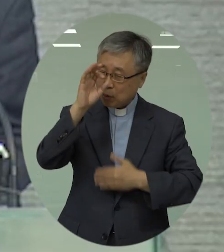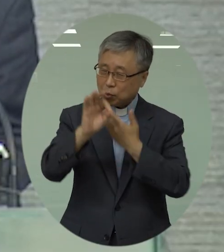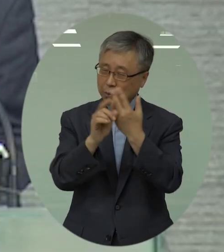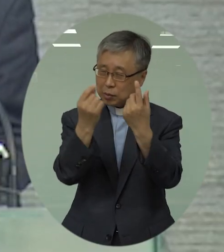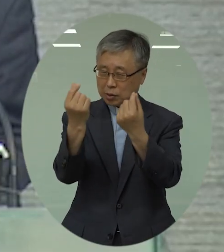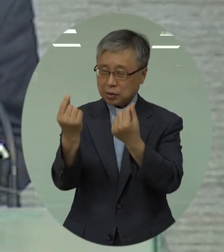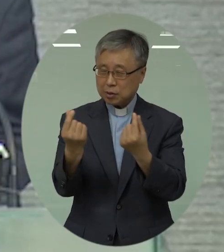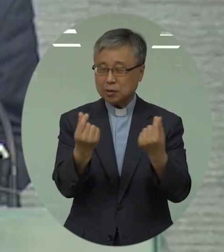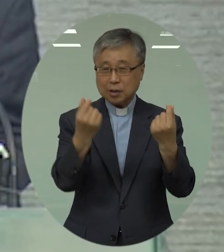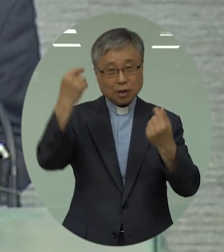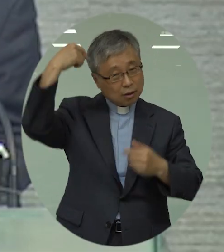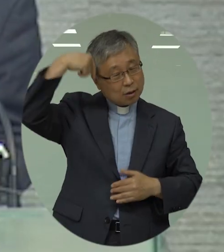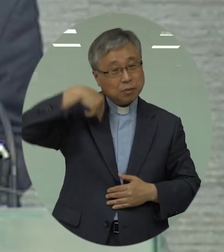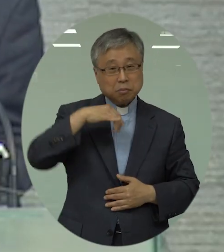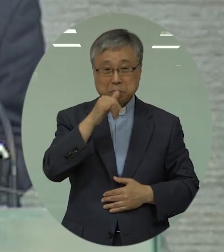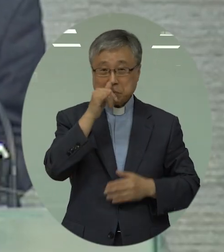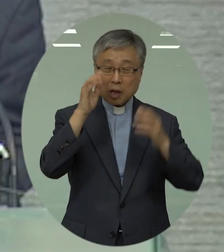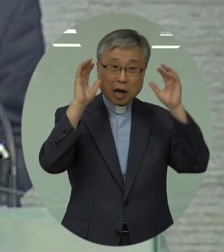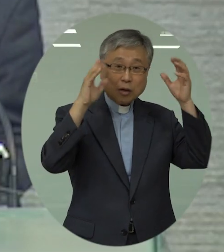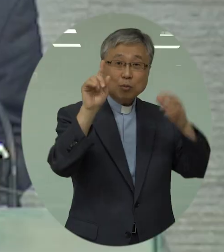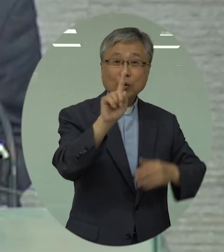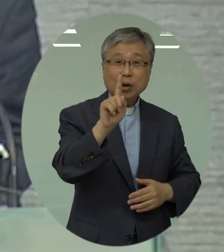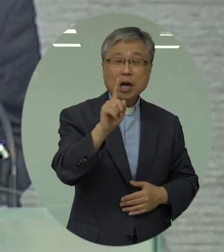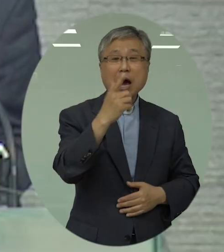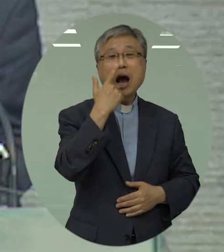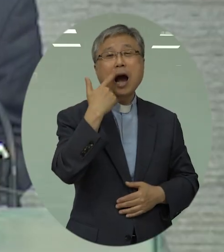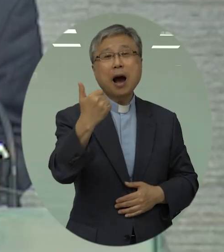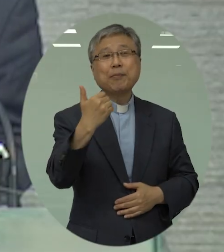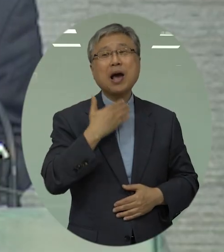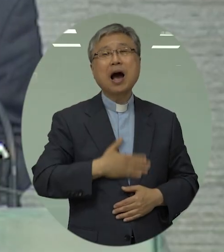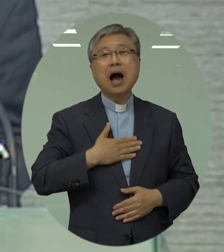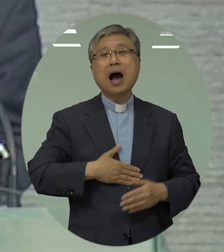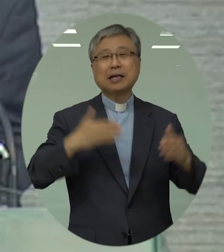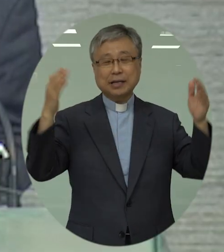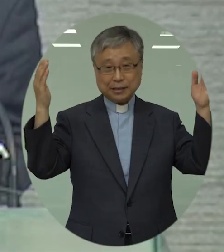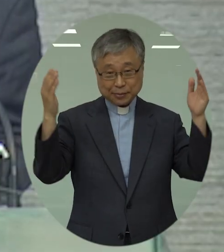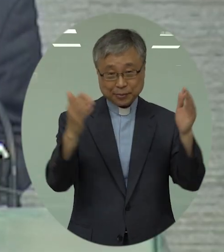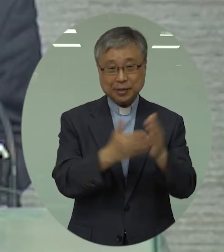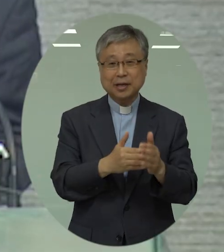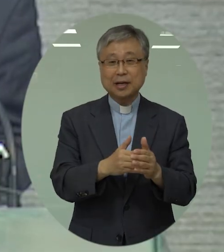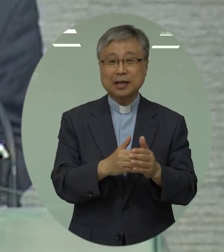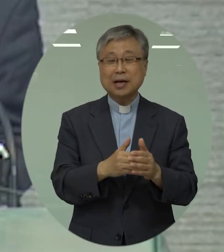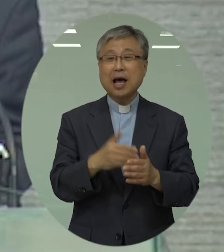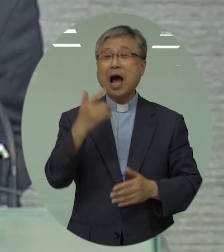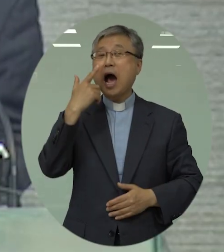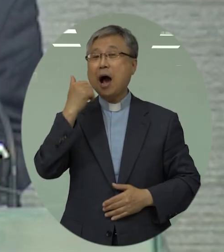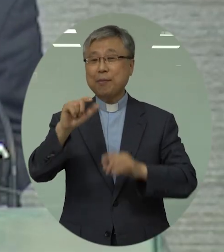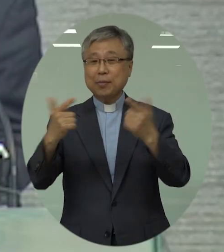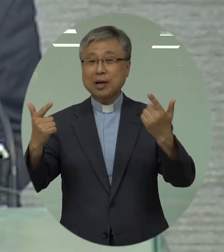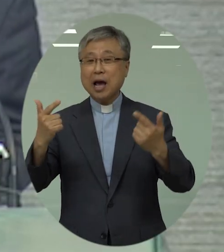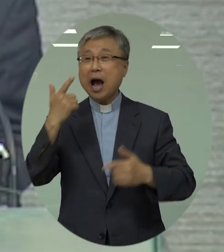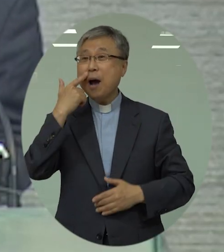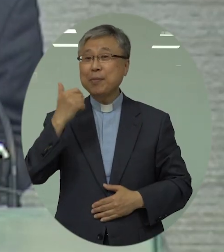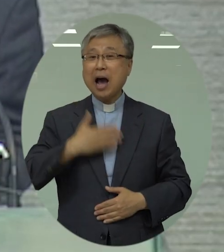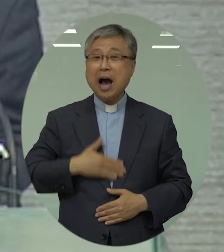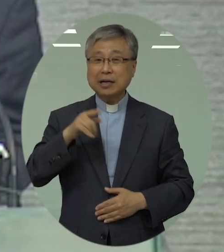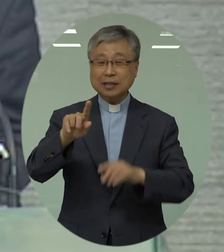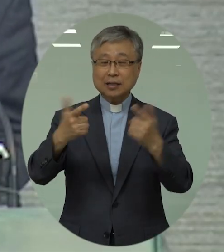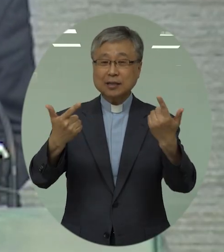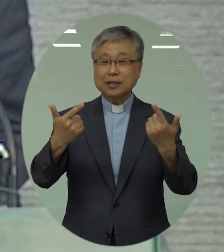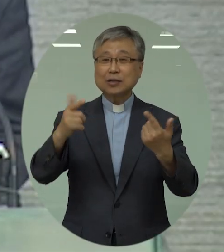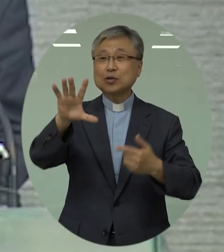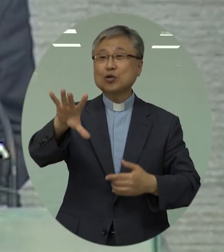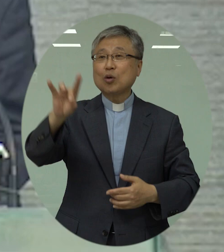있어요. 왜? 아이들은 뭐라고 했어요? 아버지를 알았음이요 그랬어요. 근데 아비들은 아버지를 안 것이 아니라